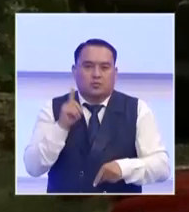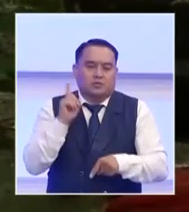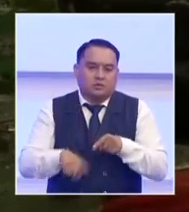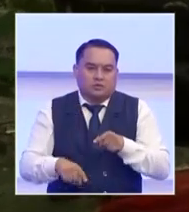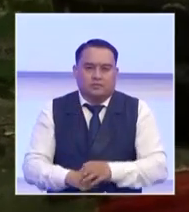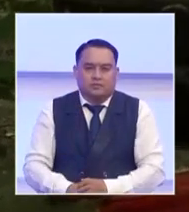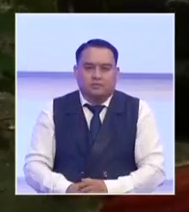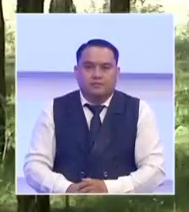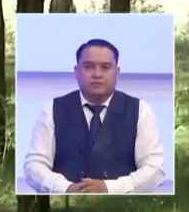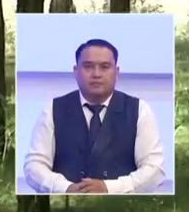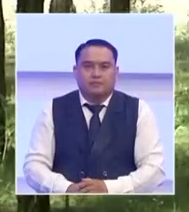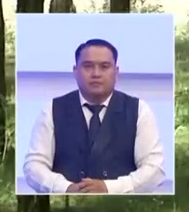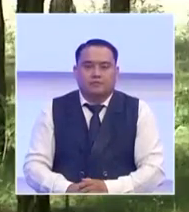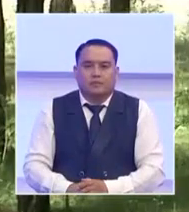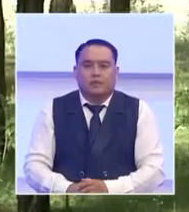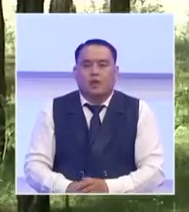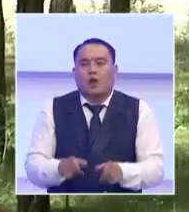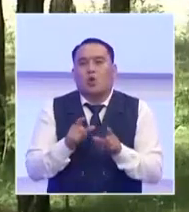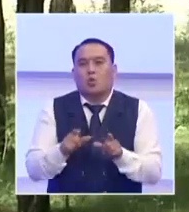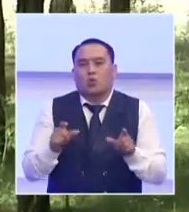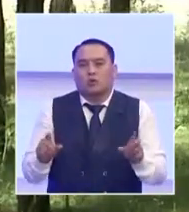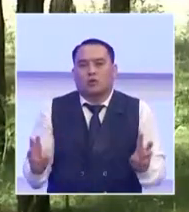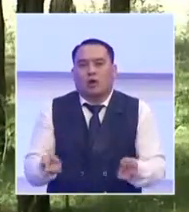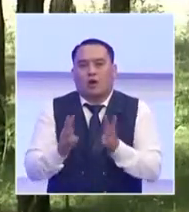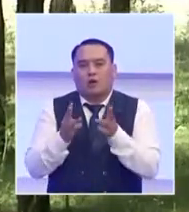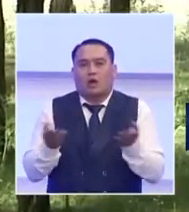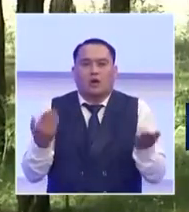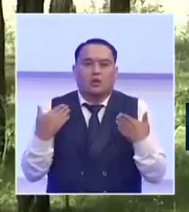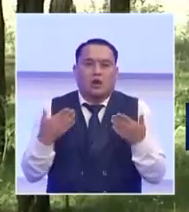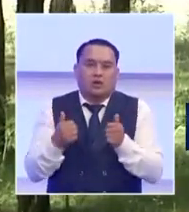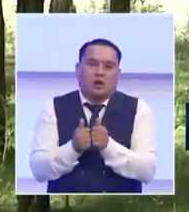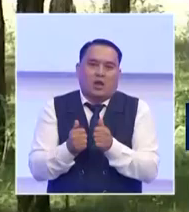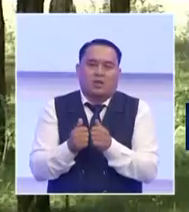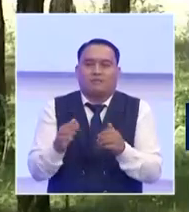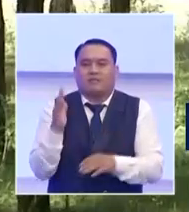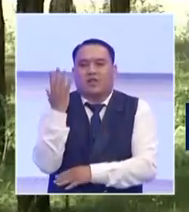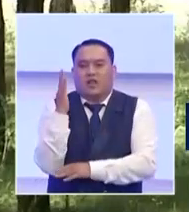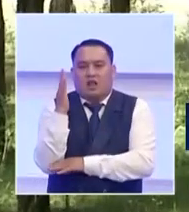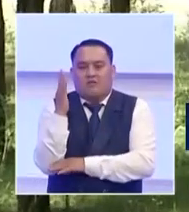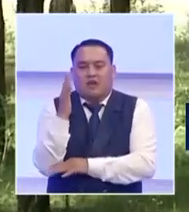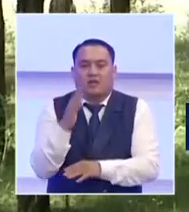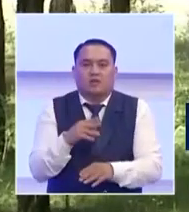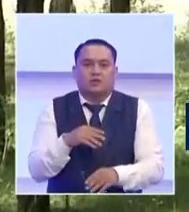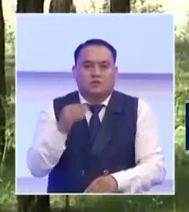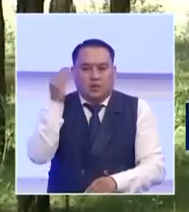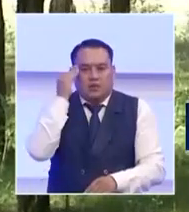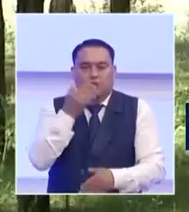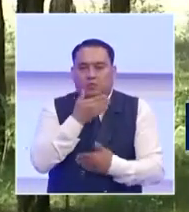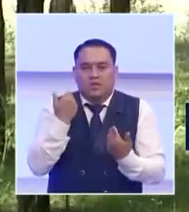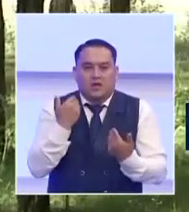далее разжигать костры близ деревьев не приспособленных